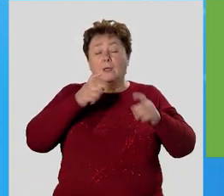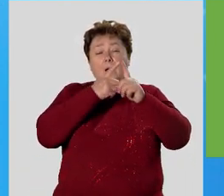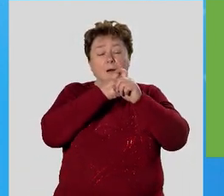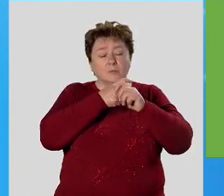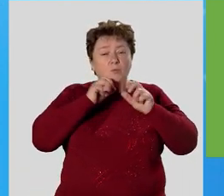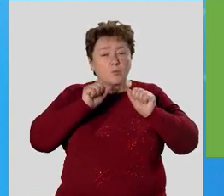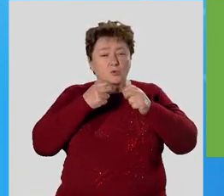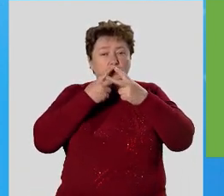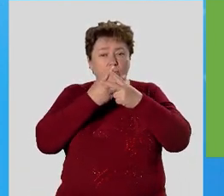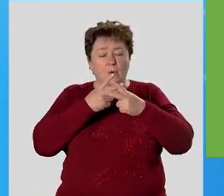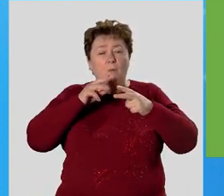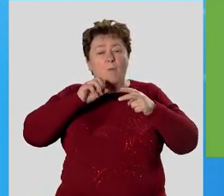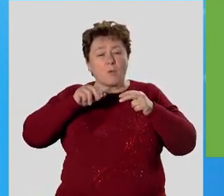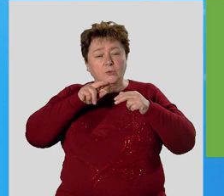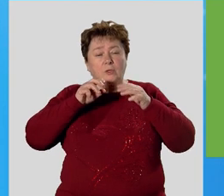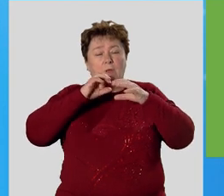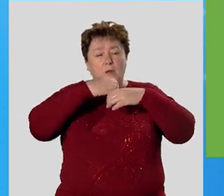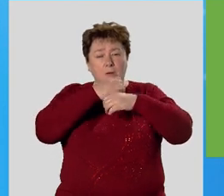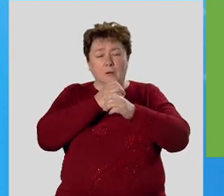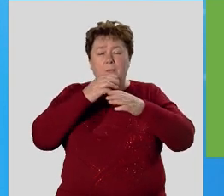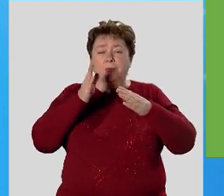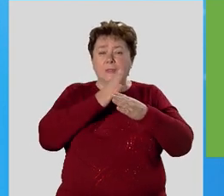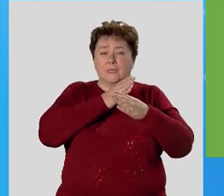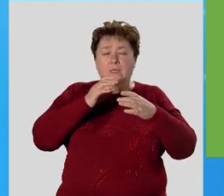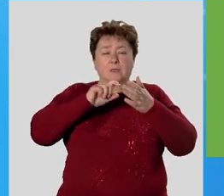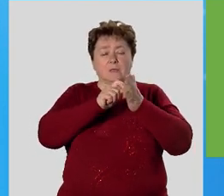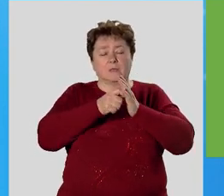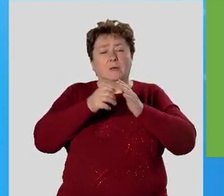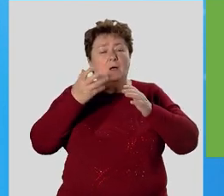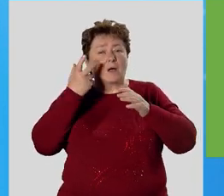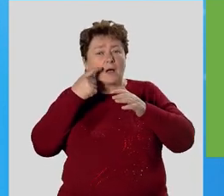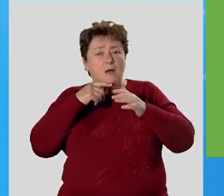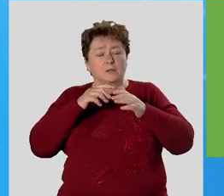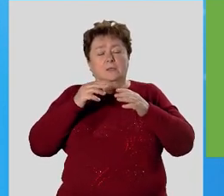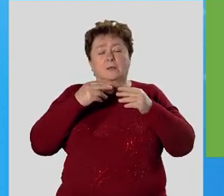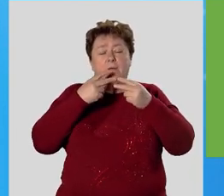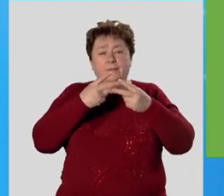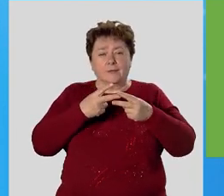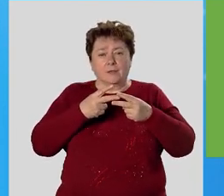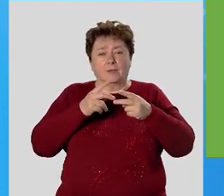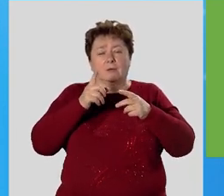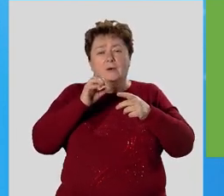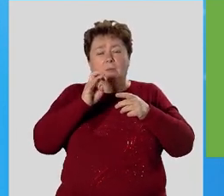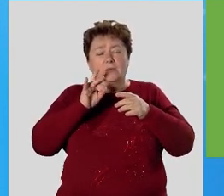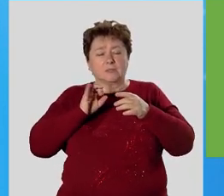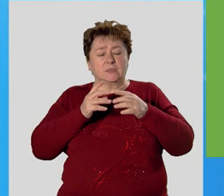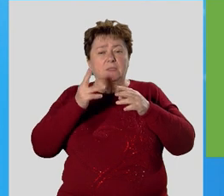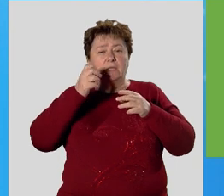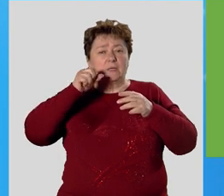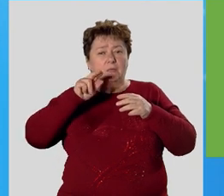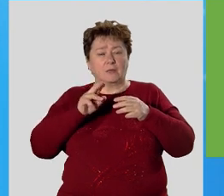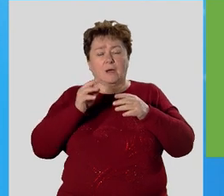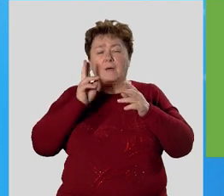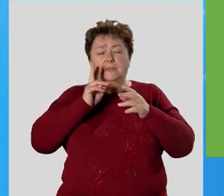Хромосомы можно увидеть под микроскопом при делении клетки. Именно тогда конденсируется хроматин. То есть ДНК